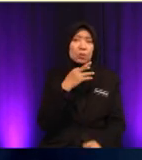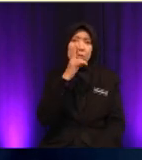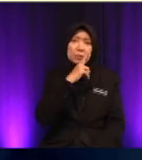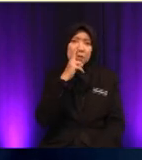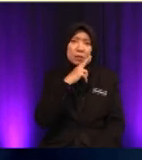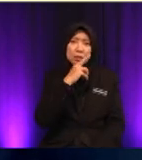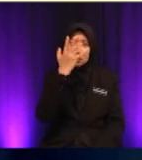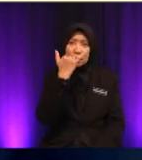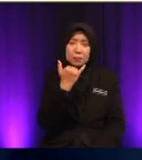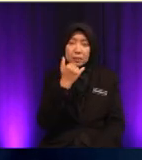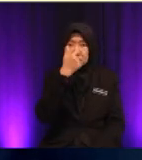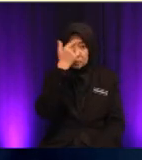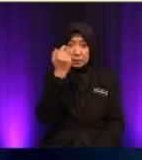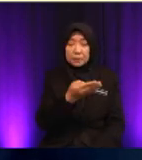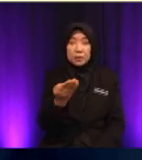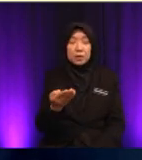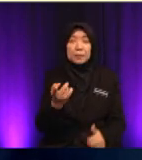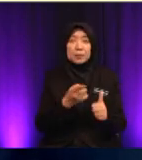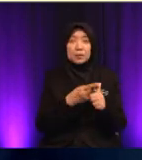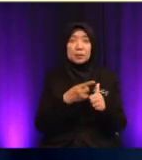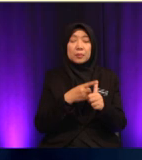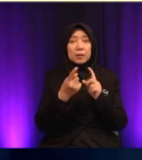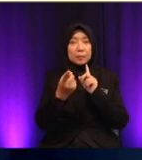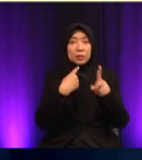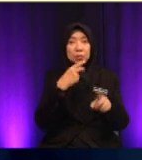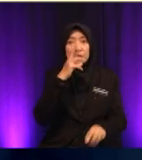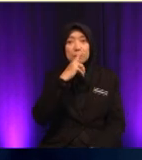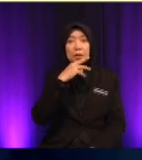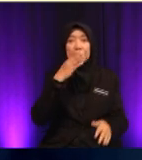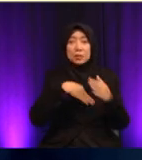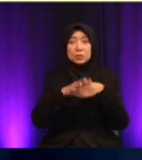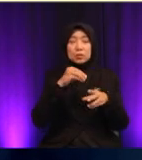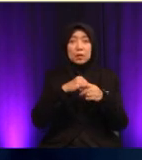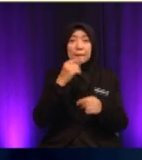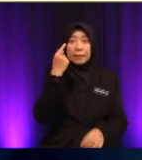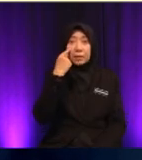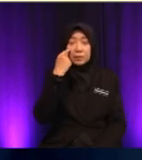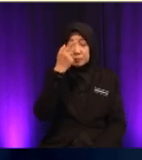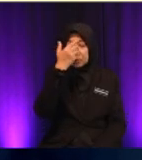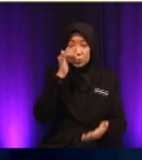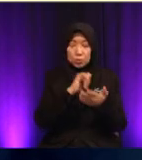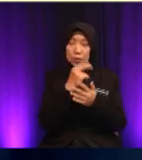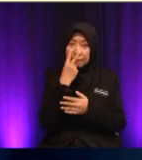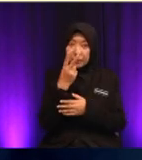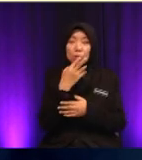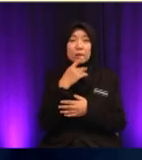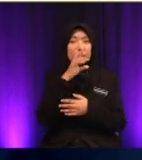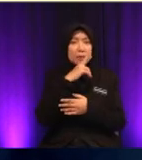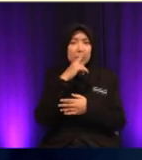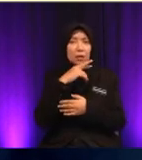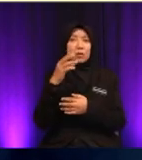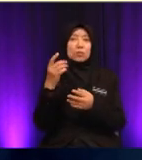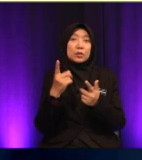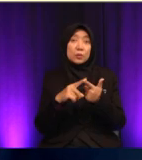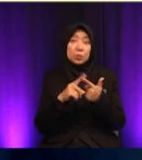Kenapa kiranya objek yang pertama ini dia memantulkan warna merah masuk ke dalam mata kita sebab kita nampak di warna merah objek yang kedua warna